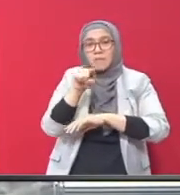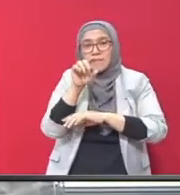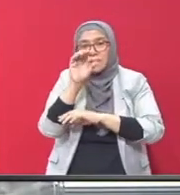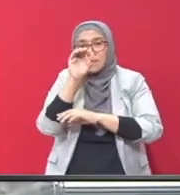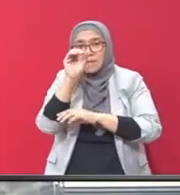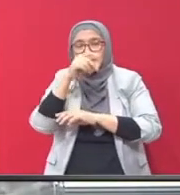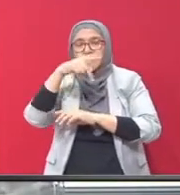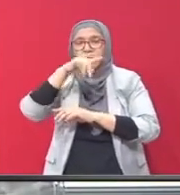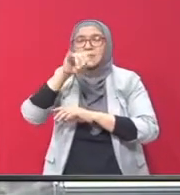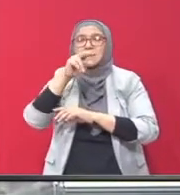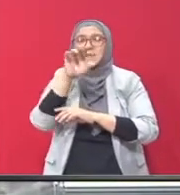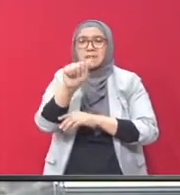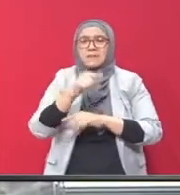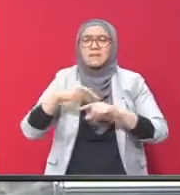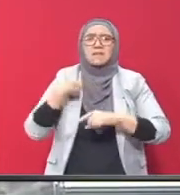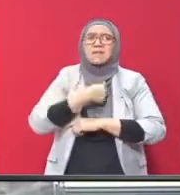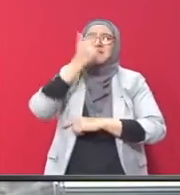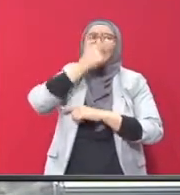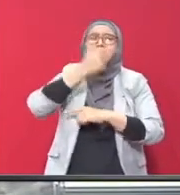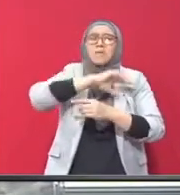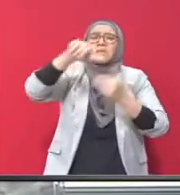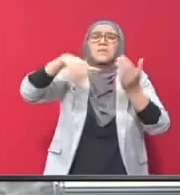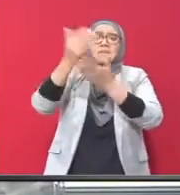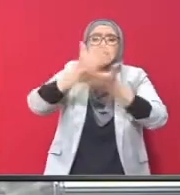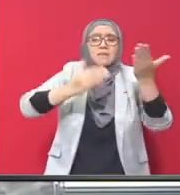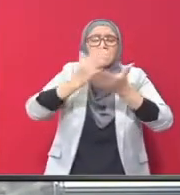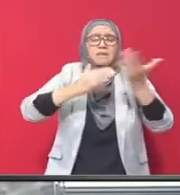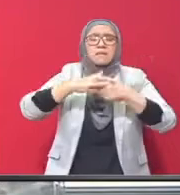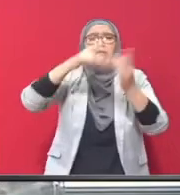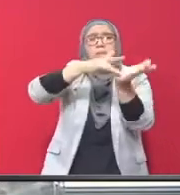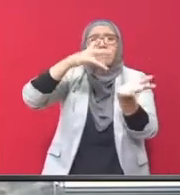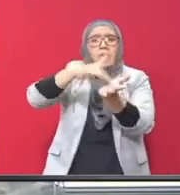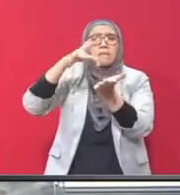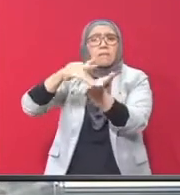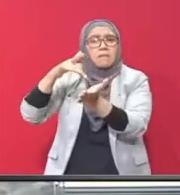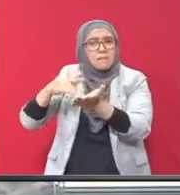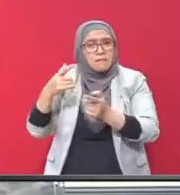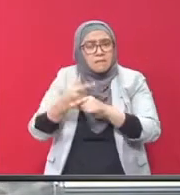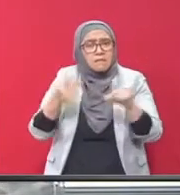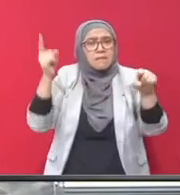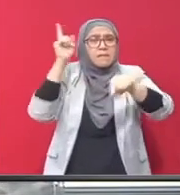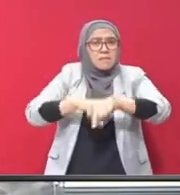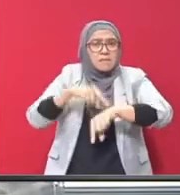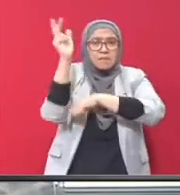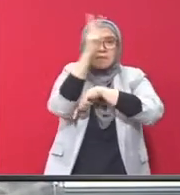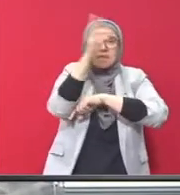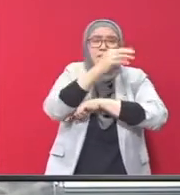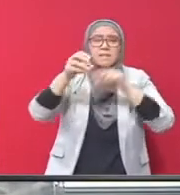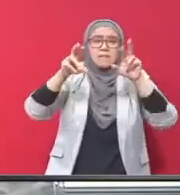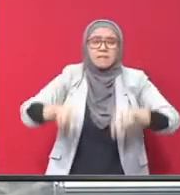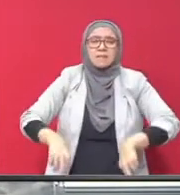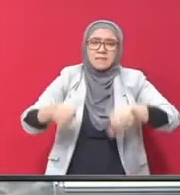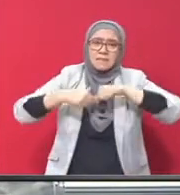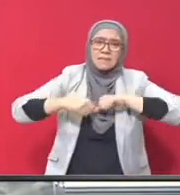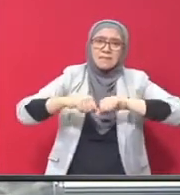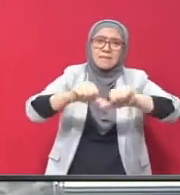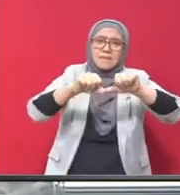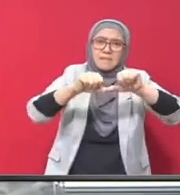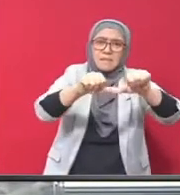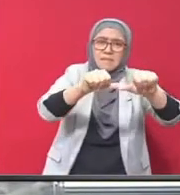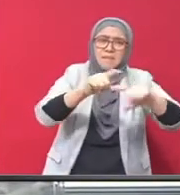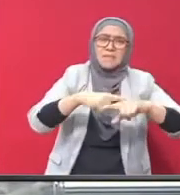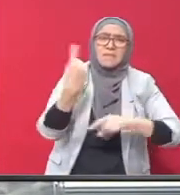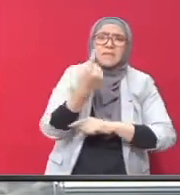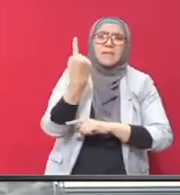jadi kita tak mau mana-mana PH mengambil kesempatan dikala kerajaan dan juga enggak ya sedang menghadapi